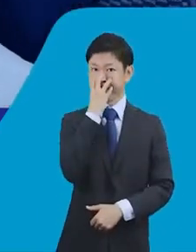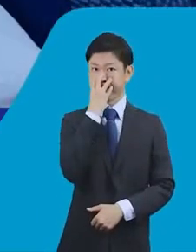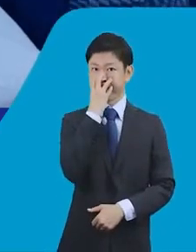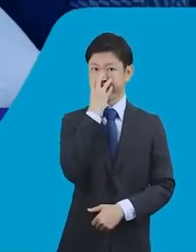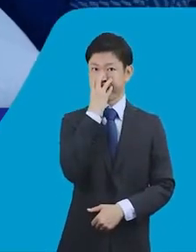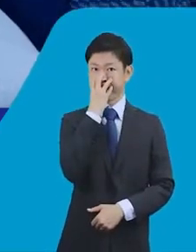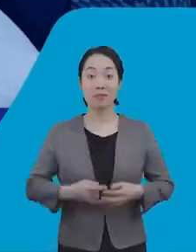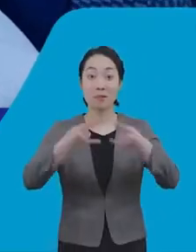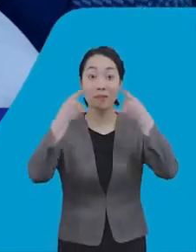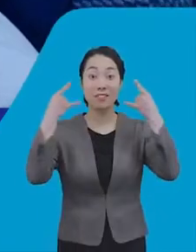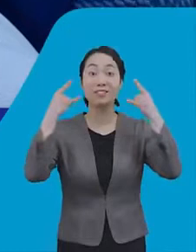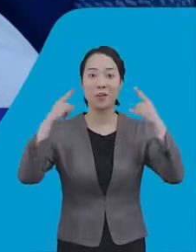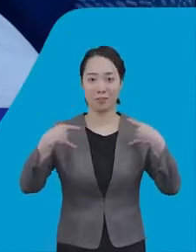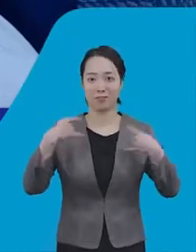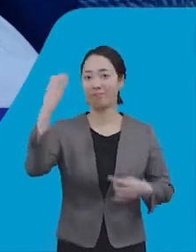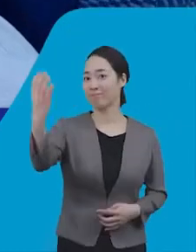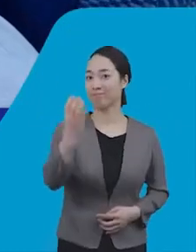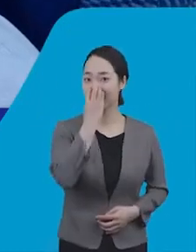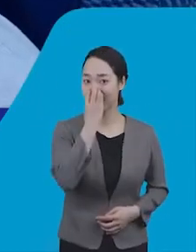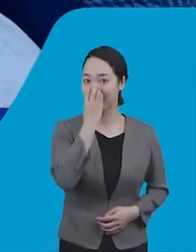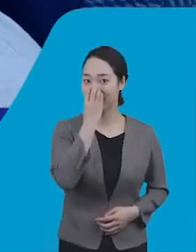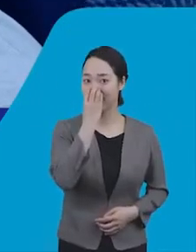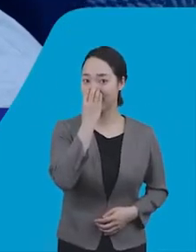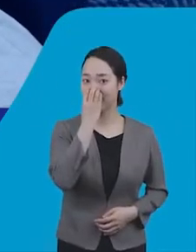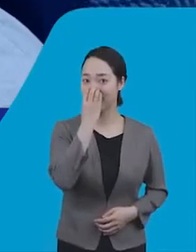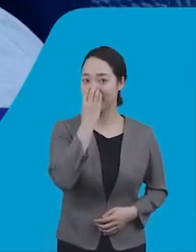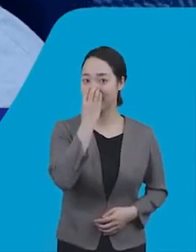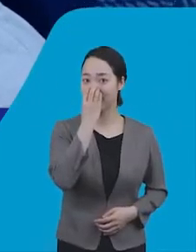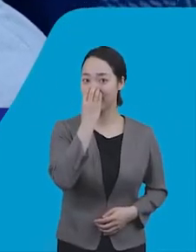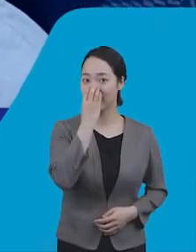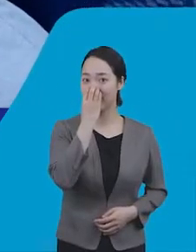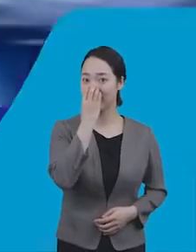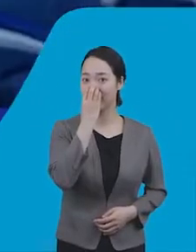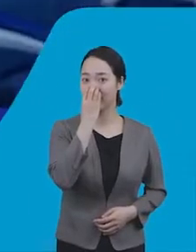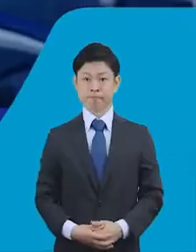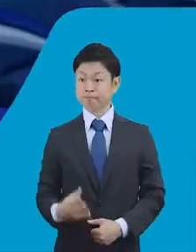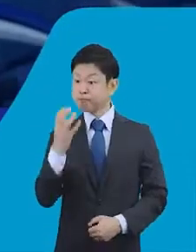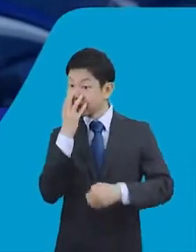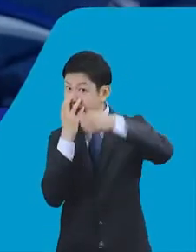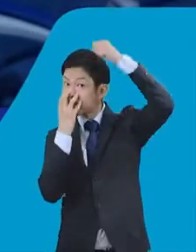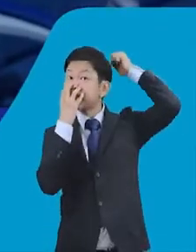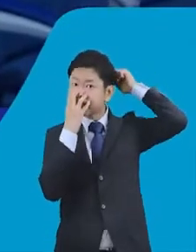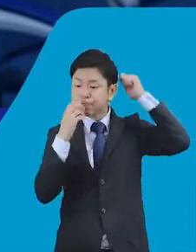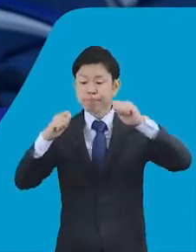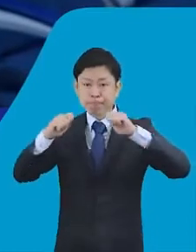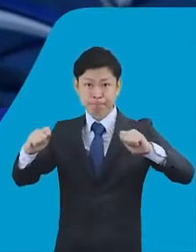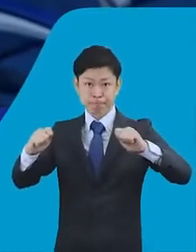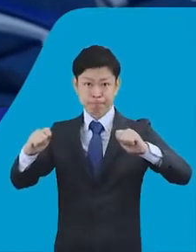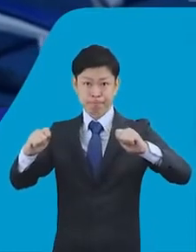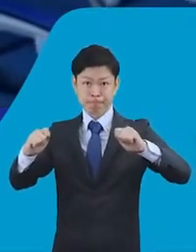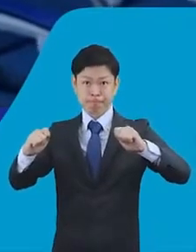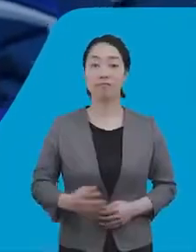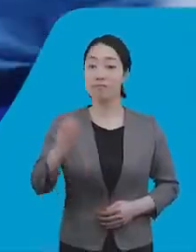を直接つけます。 Remove your own mask and then put the oxygen mask directly onto your face. ゴム紐は頭にかけ、長さを調